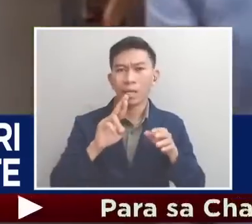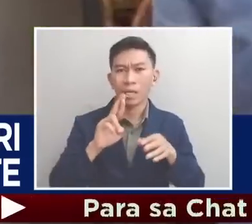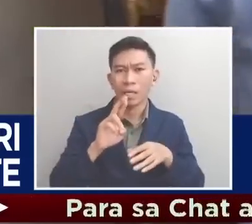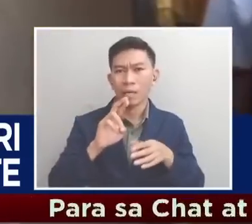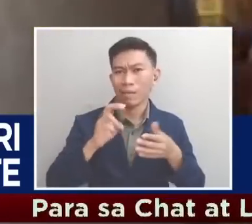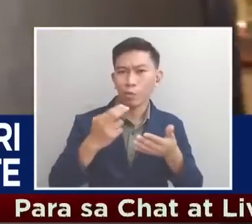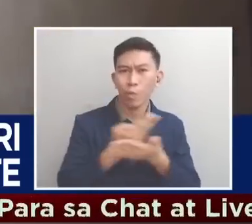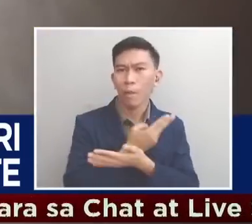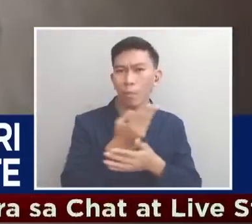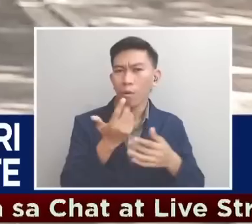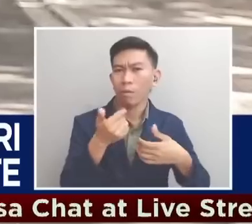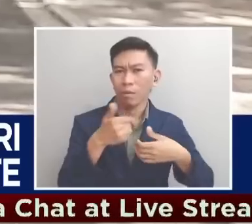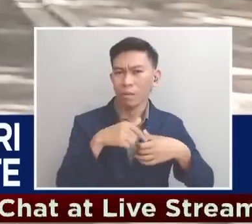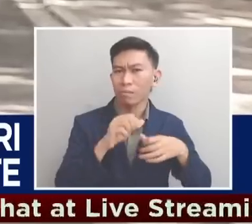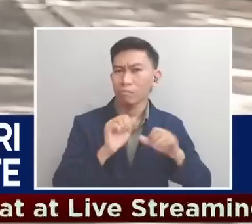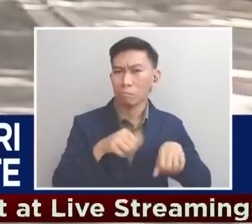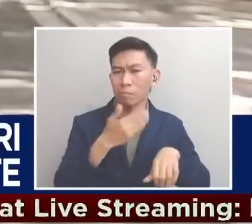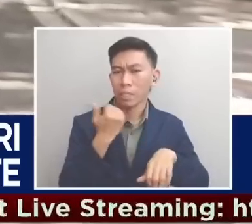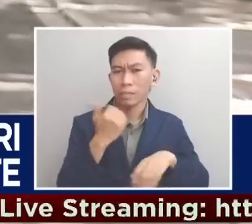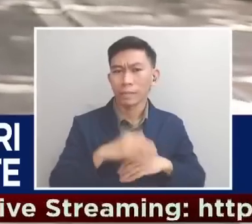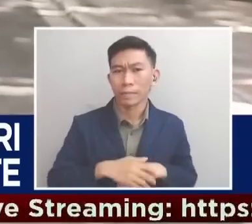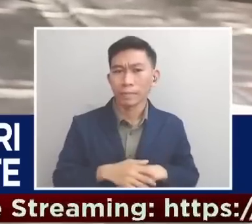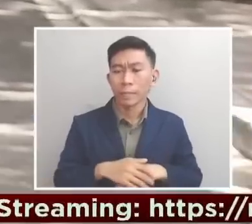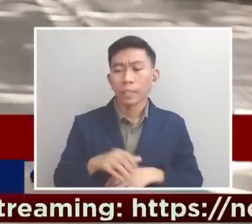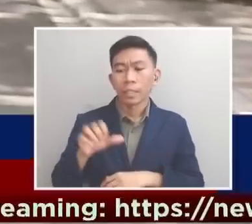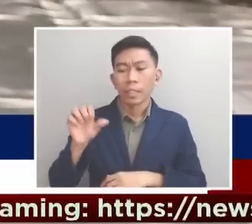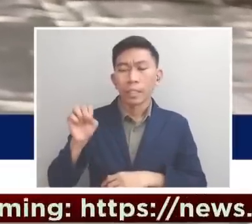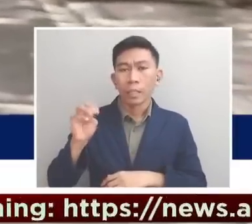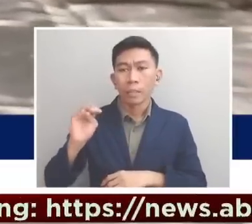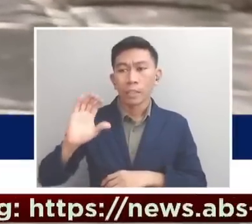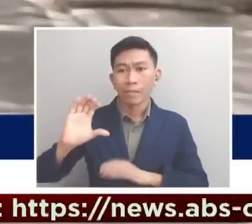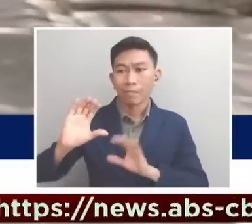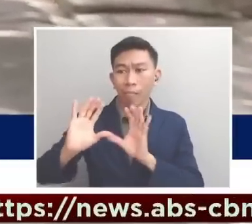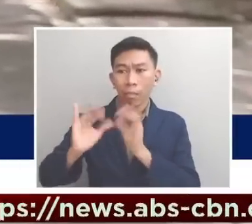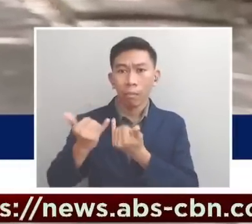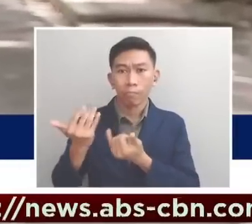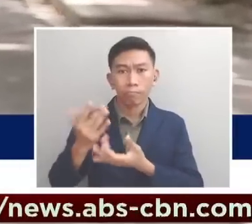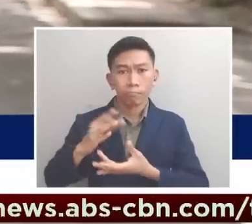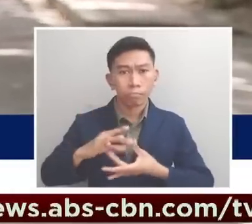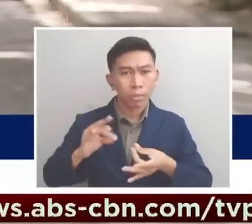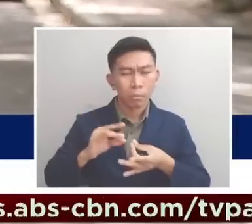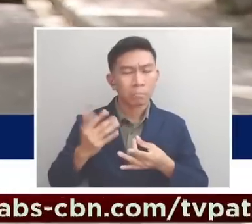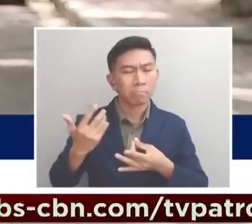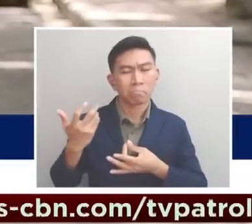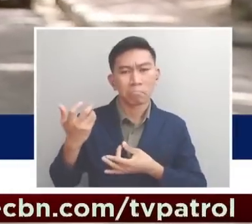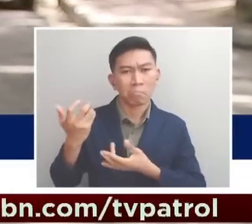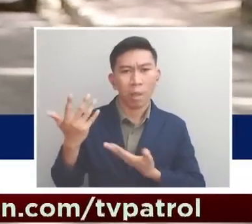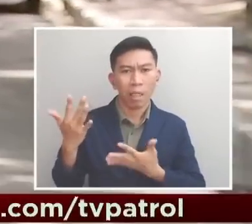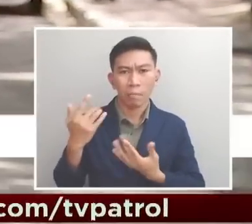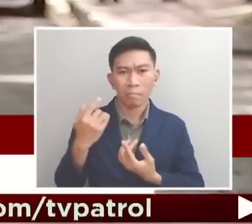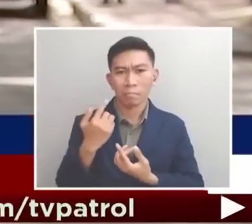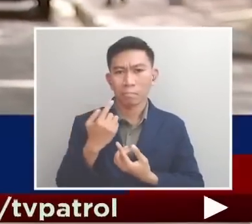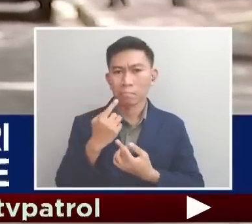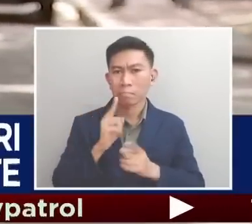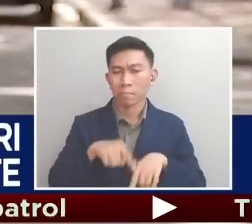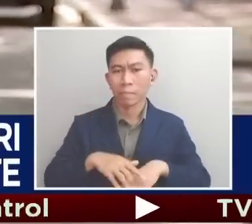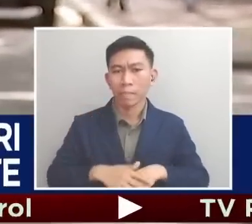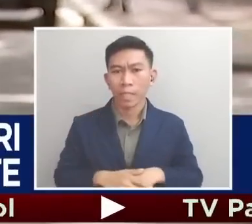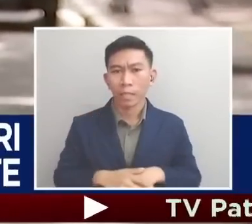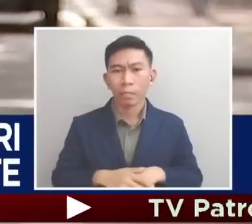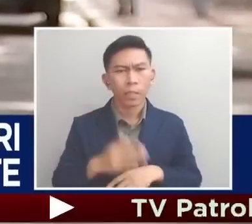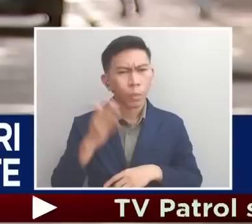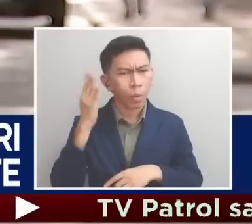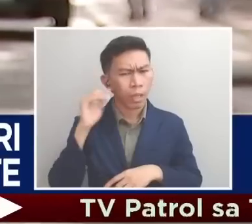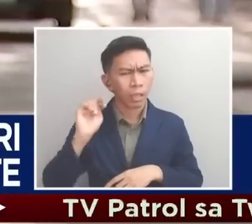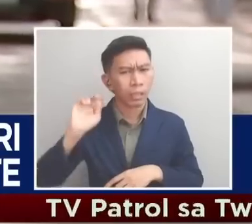San Miguel sa issue. Pero bakit nga ba natin kailangan ng LNG? At higit sa lahat, totoo bang tataas ang singil